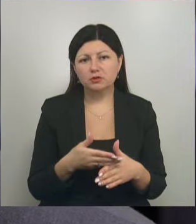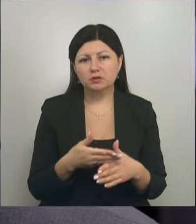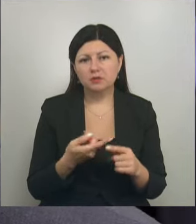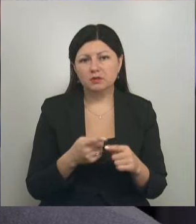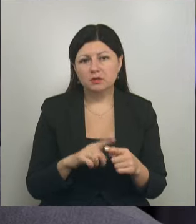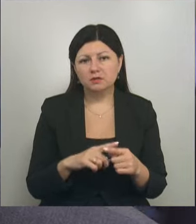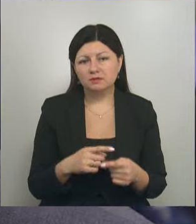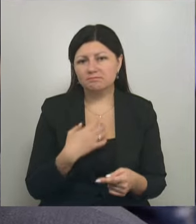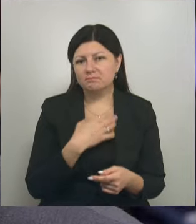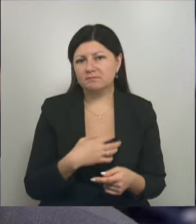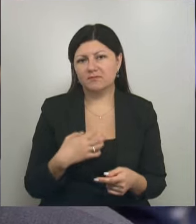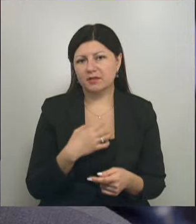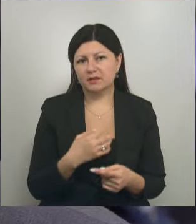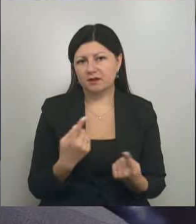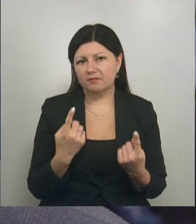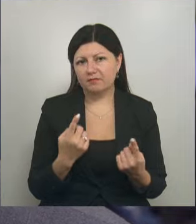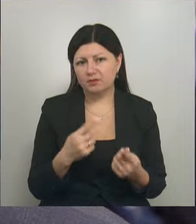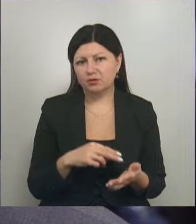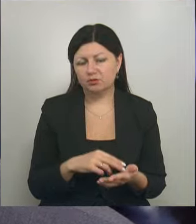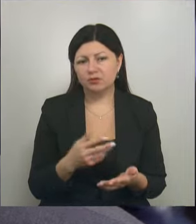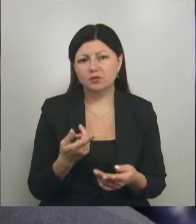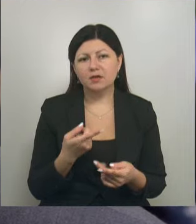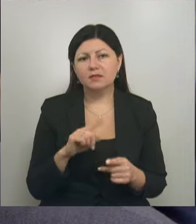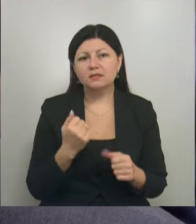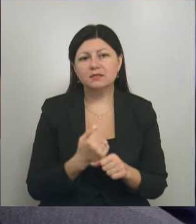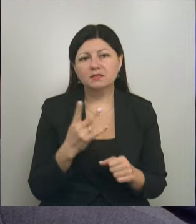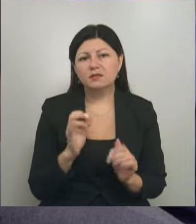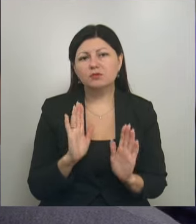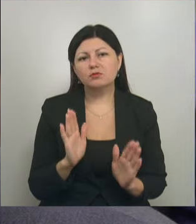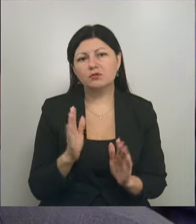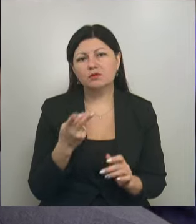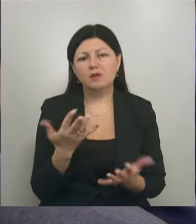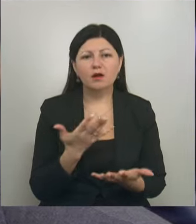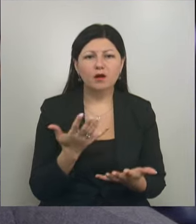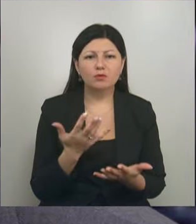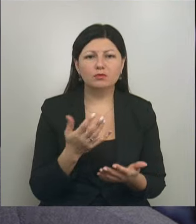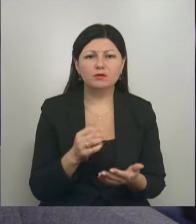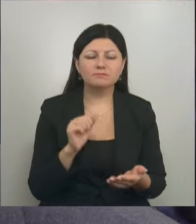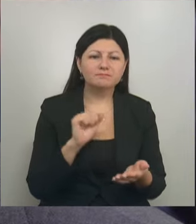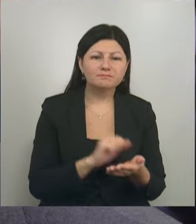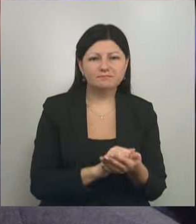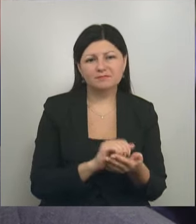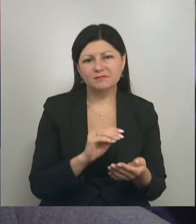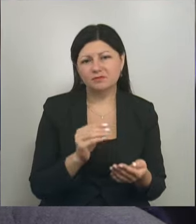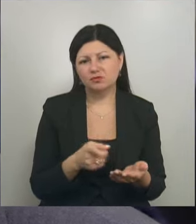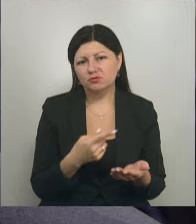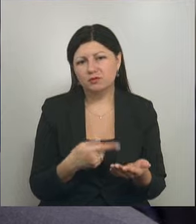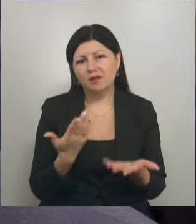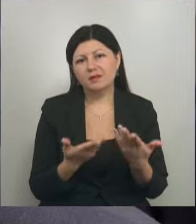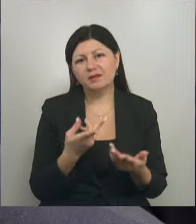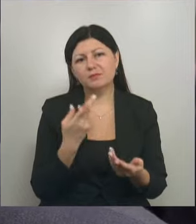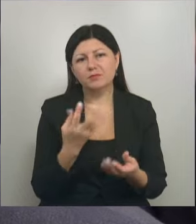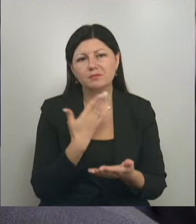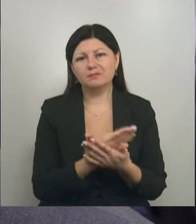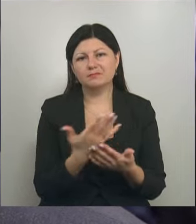великого стоит, потому что здесь же делается не для какого-то вот там какой-то статьи в журнале или для какого-то интервью.